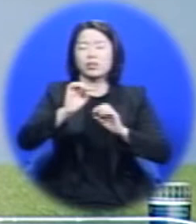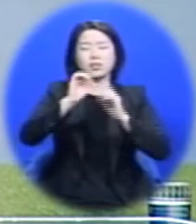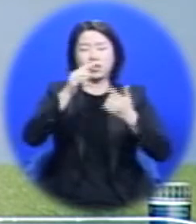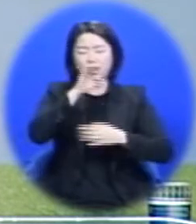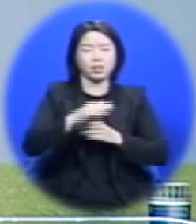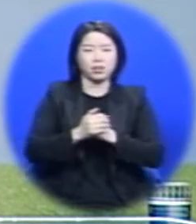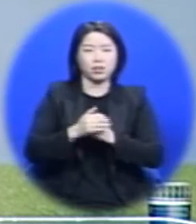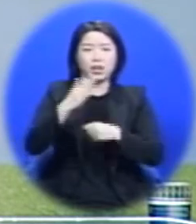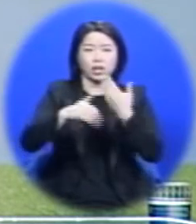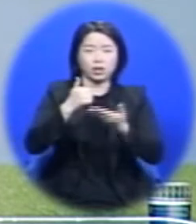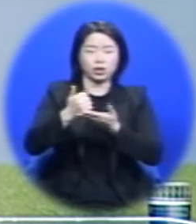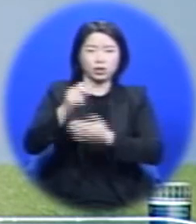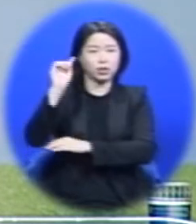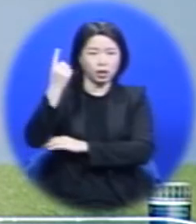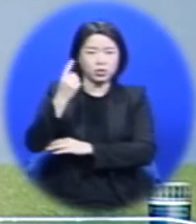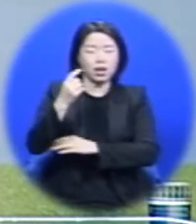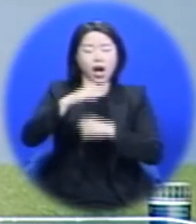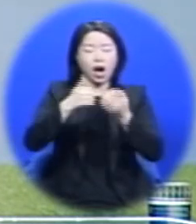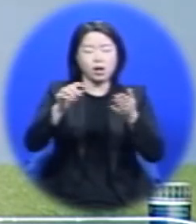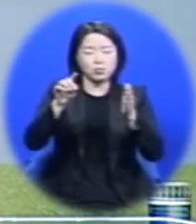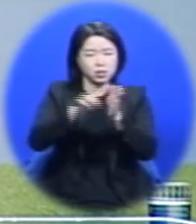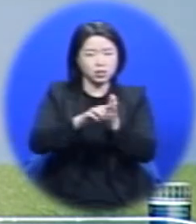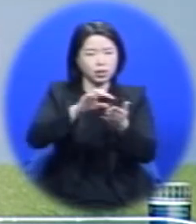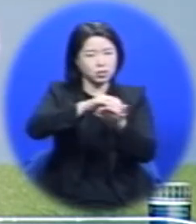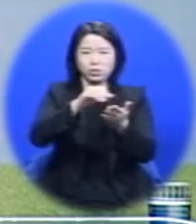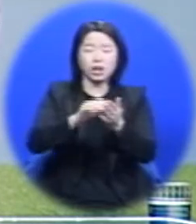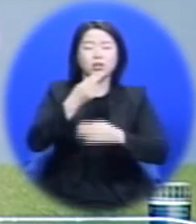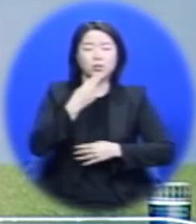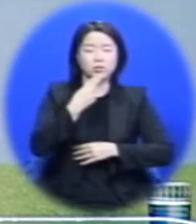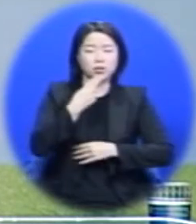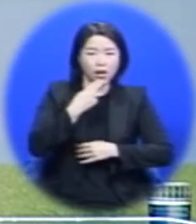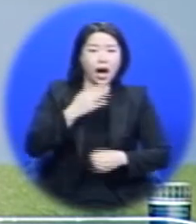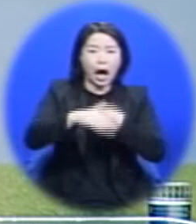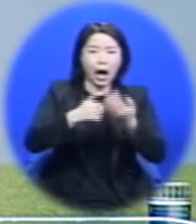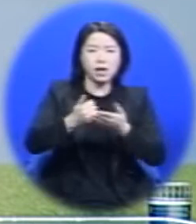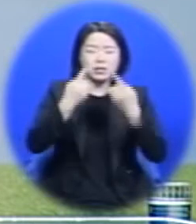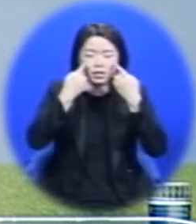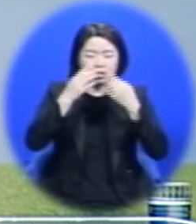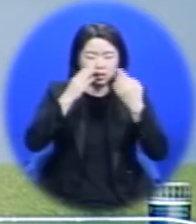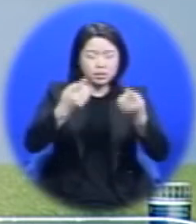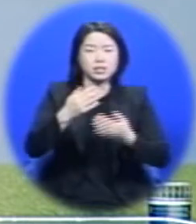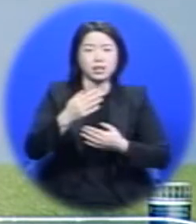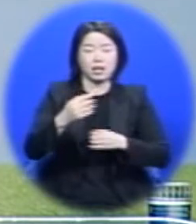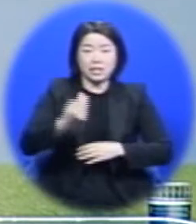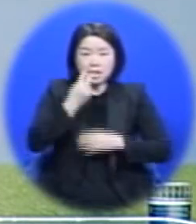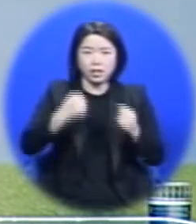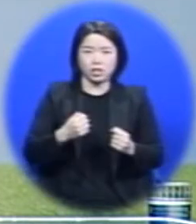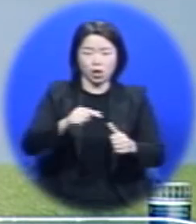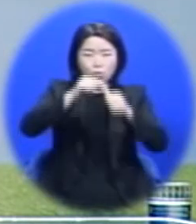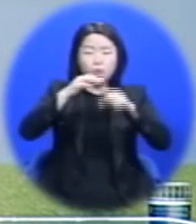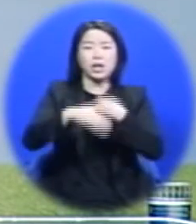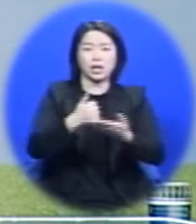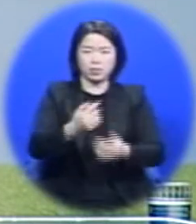다윗에게는 하나님을 믿는데 적당한 게 없었어요. 하나님이 진짜 살아계신 하나님, 하나님은 구원의 하나님, 하나님은 능력의